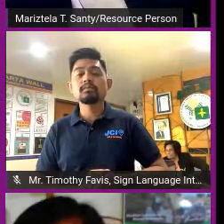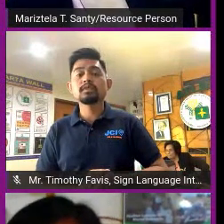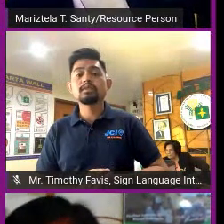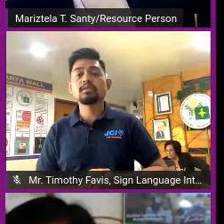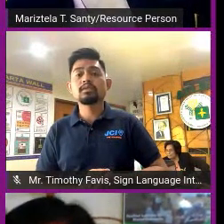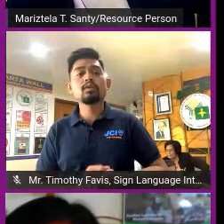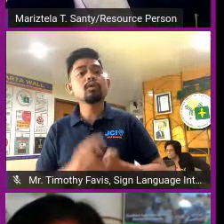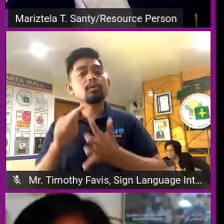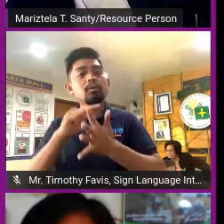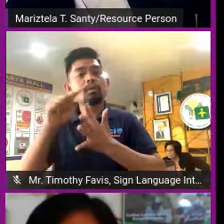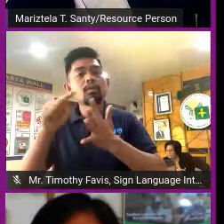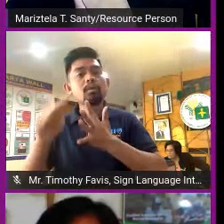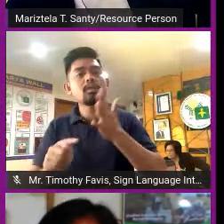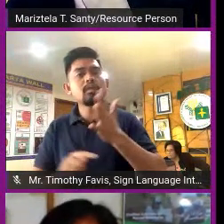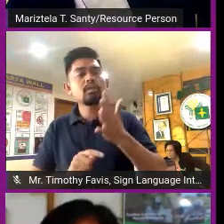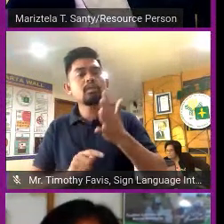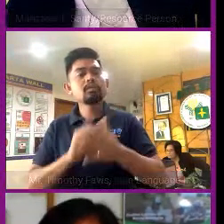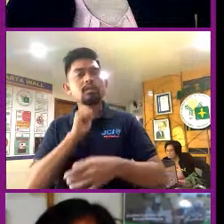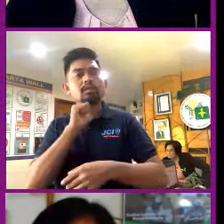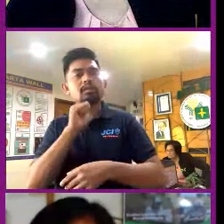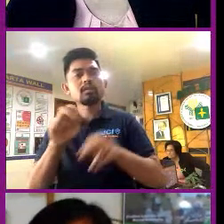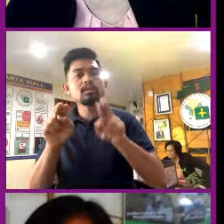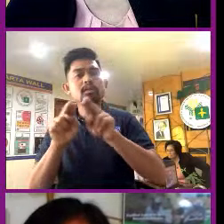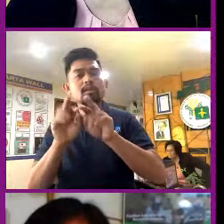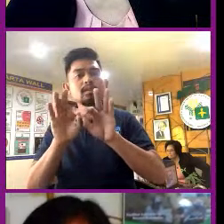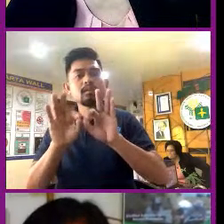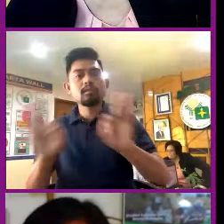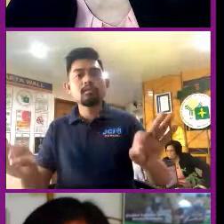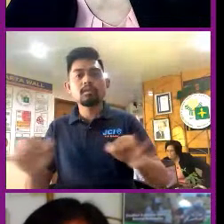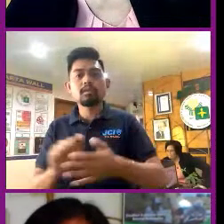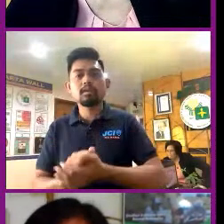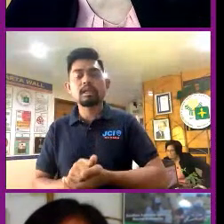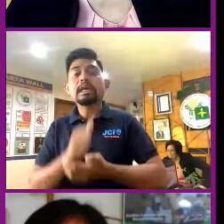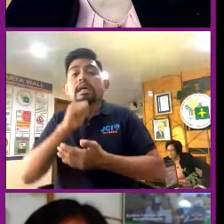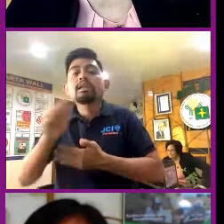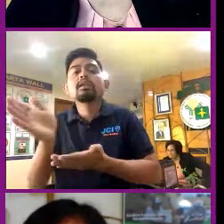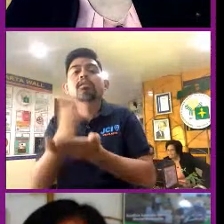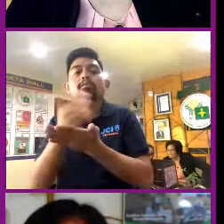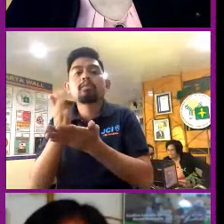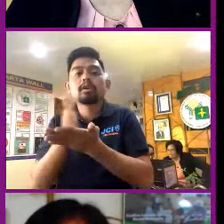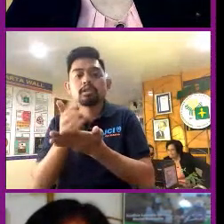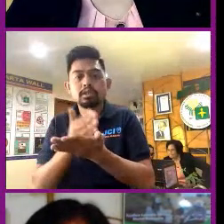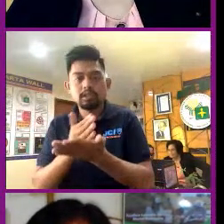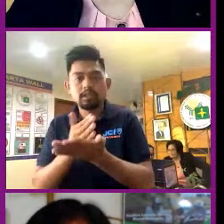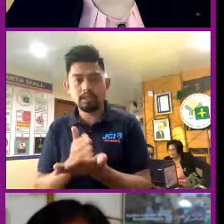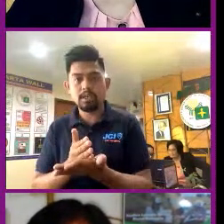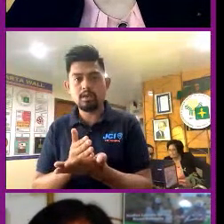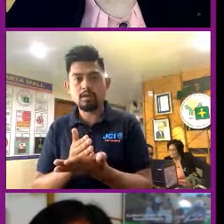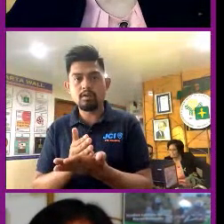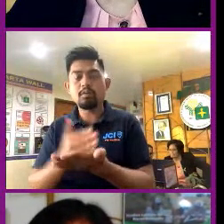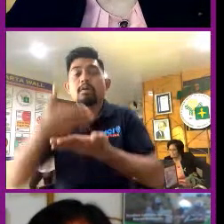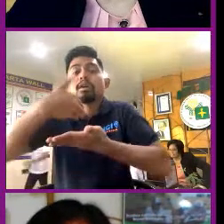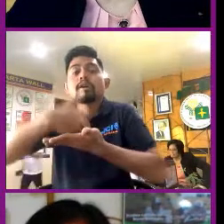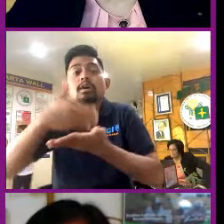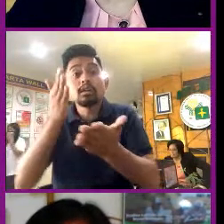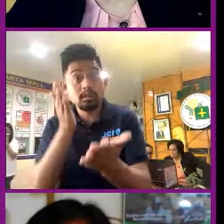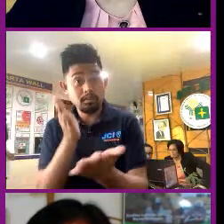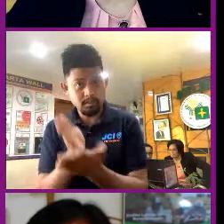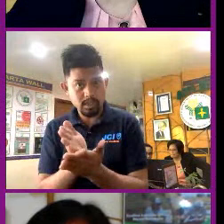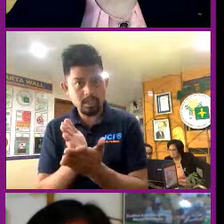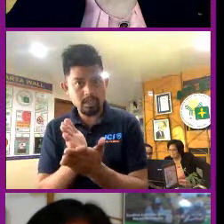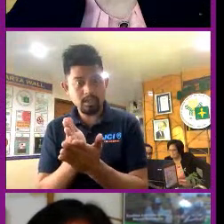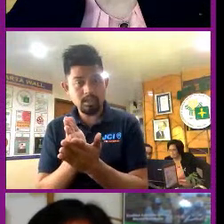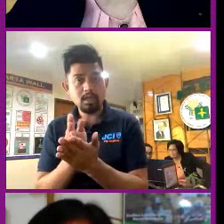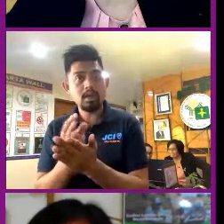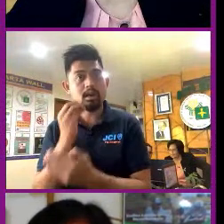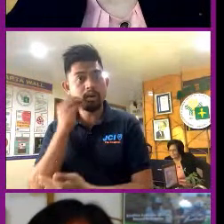ang mga hindi makatarungang kalagayan ay ang hindi pag-share ng mga gawaing bahay. Pang babae lang